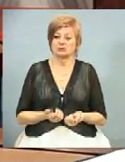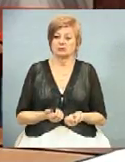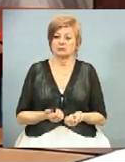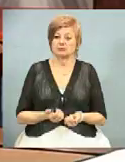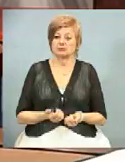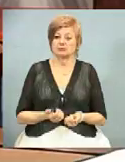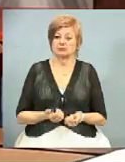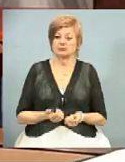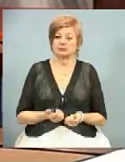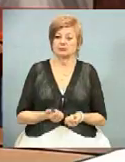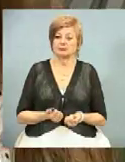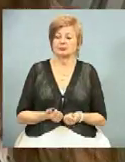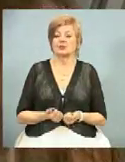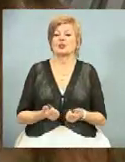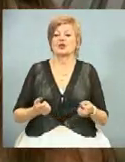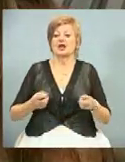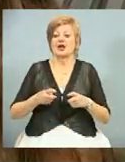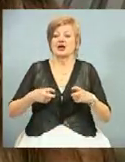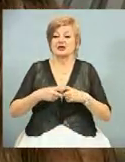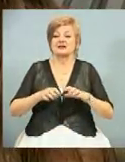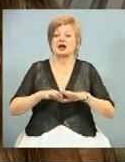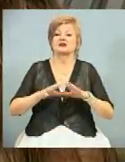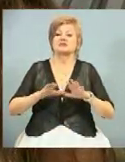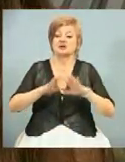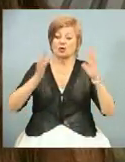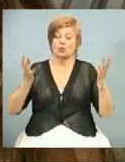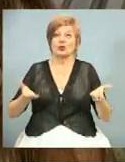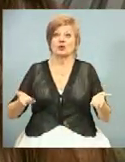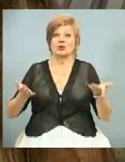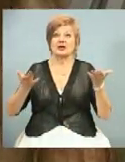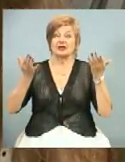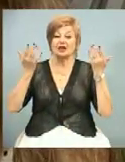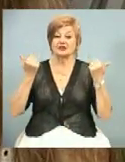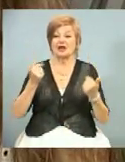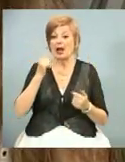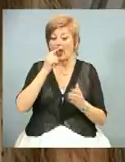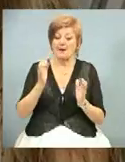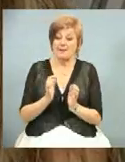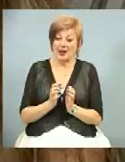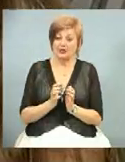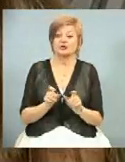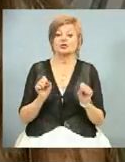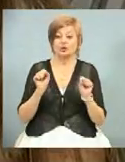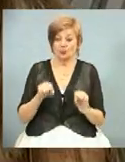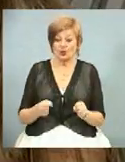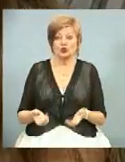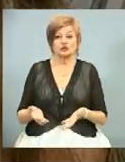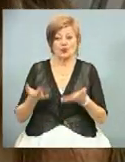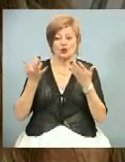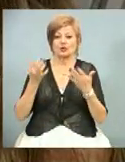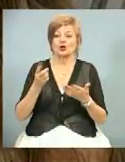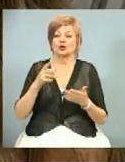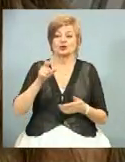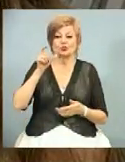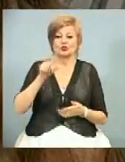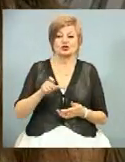Великі кульки, да? Так? Кульки дуже великі, вони можуть здійнятися у повітря. А маленькі кульки також можуть здійнятися у повітря. Так. Але